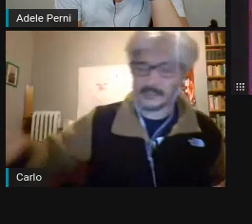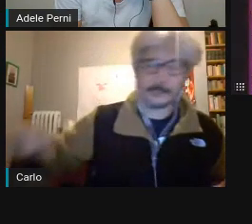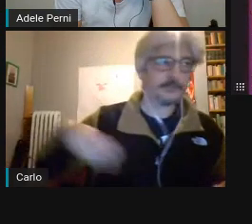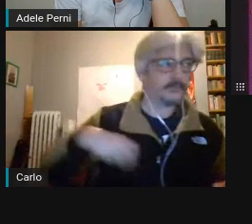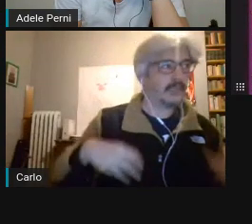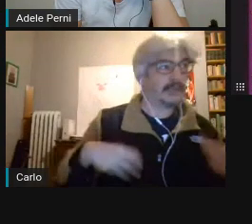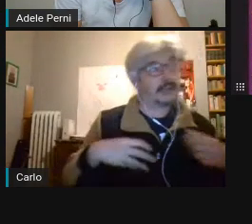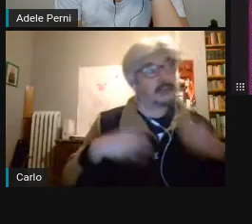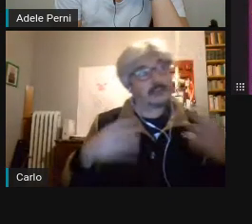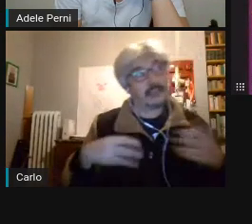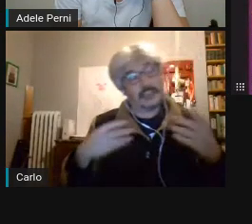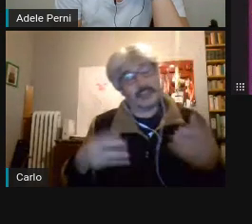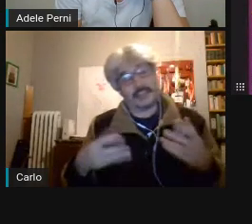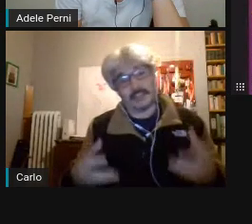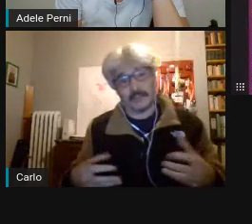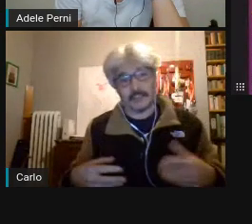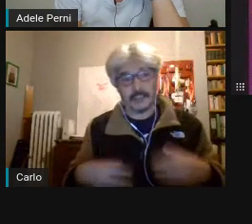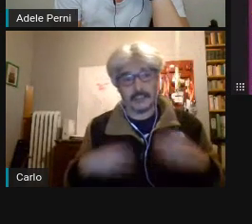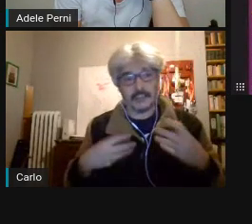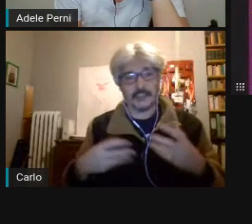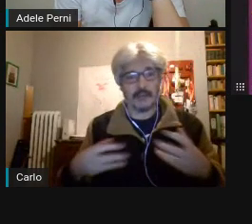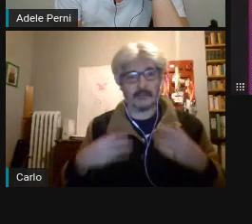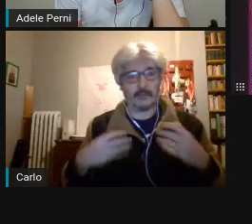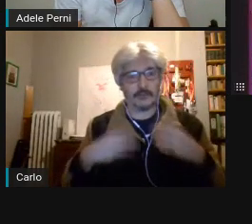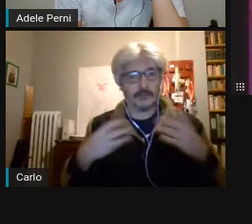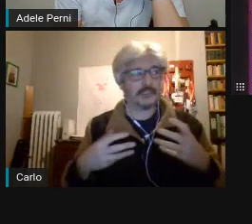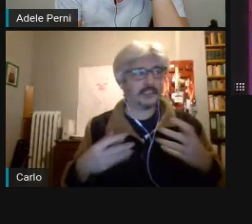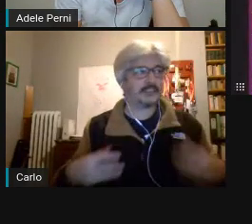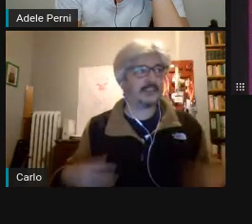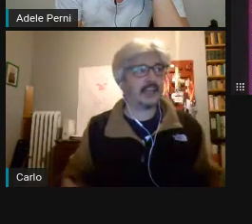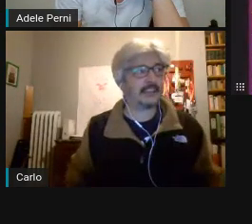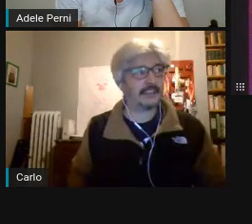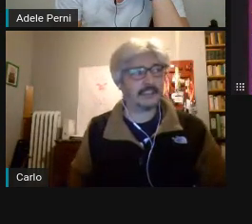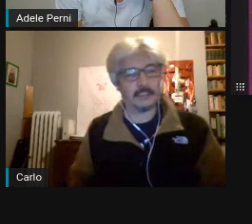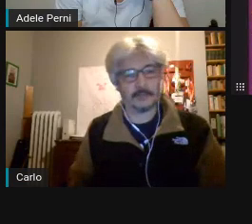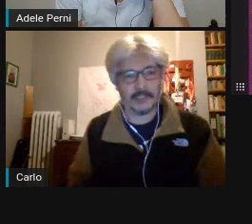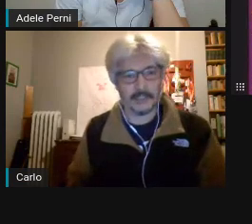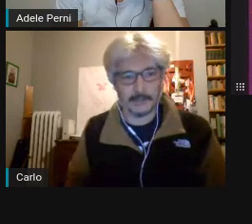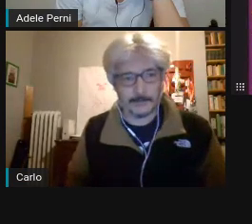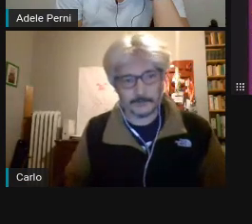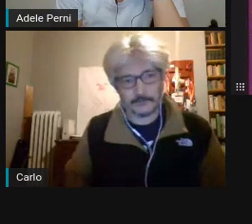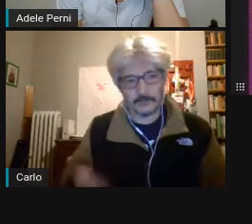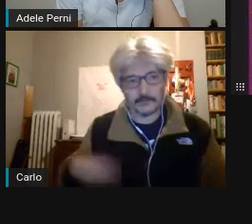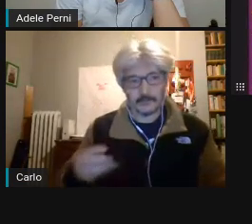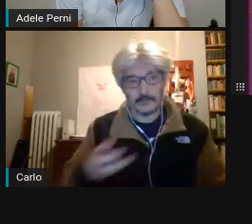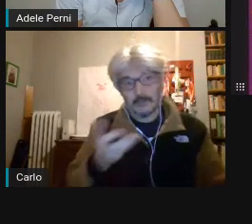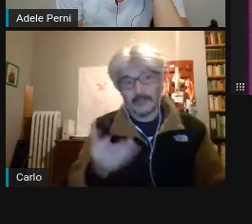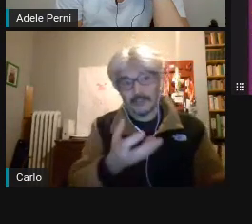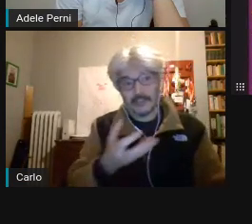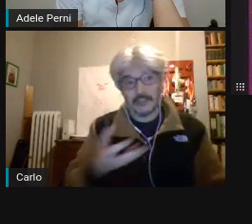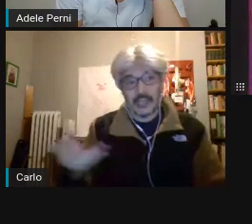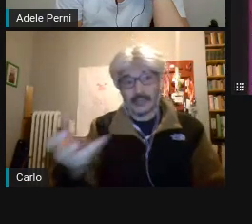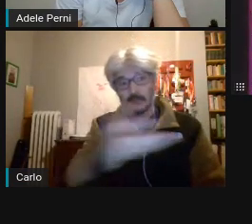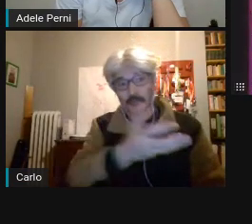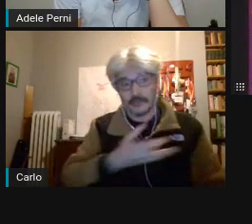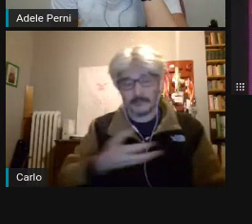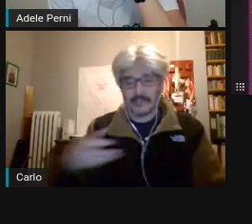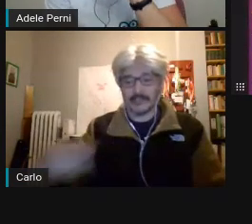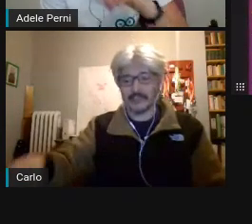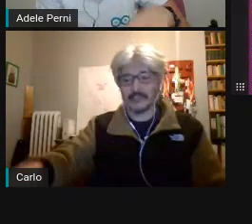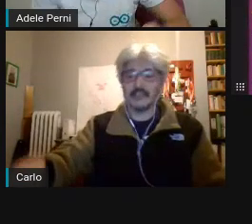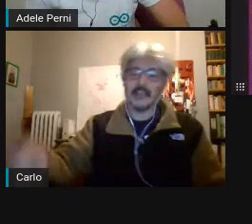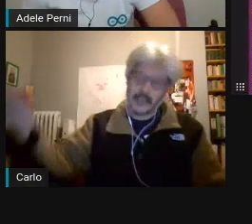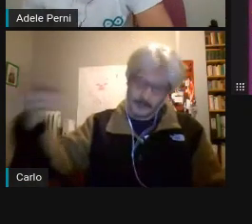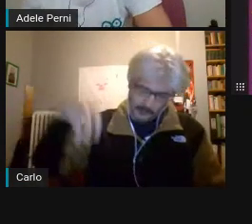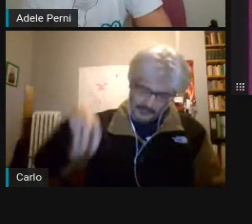di lanciare delle sfide e ci sembrava il modo più interessante per ingaggiare il mondo del making